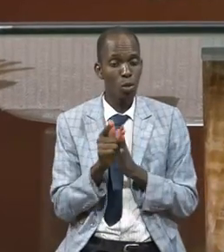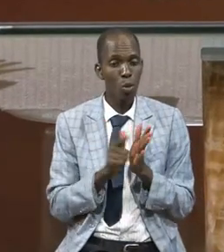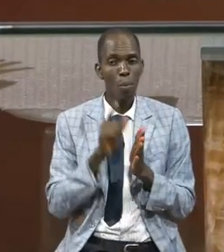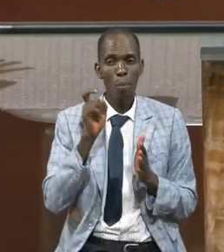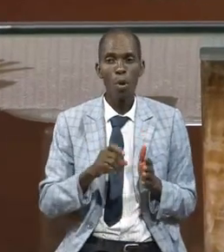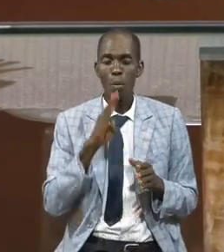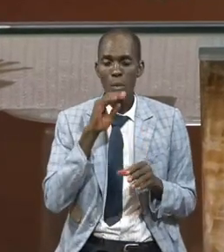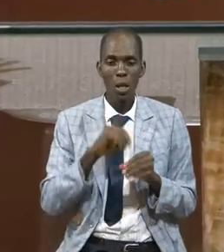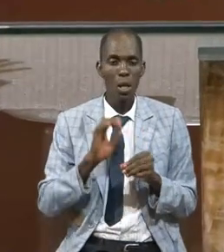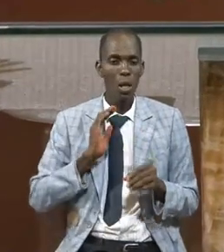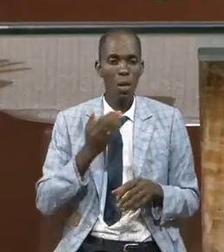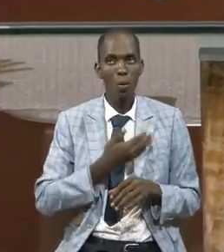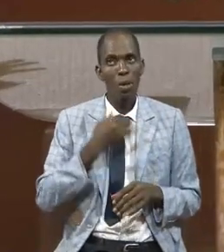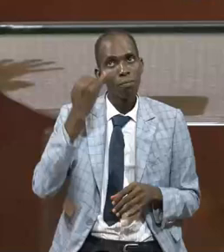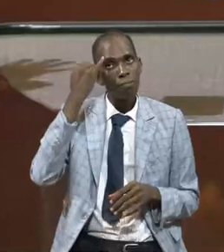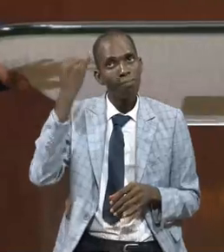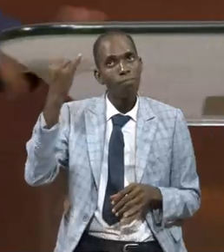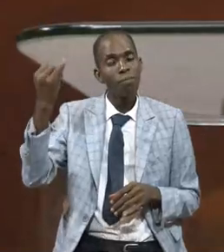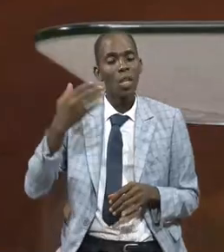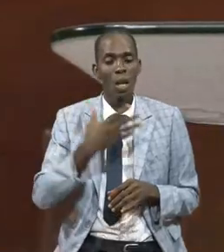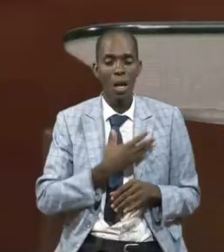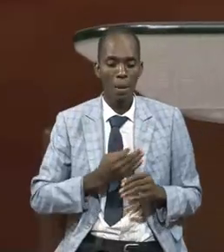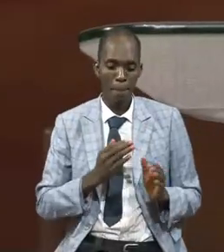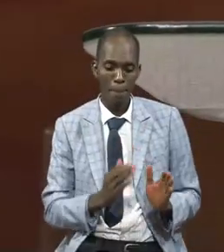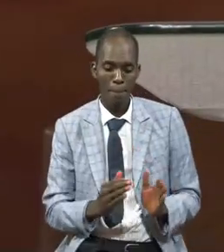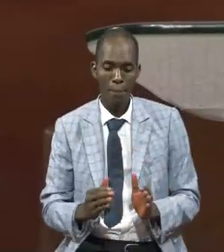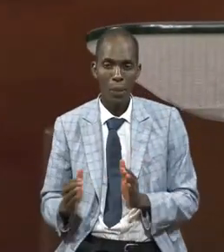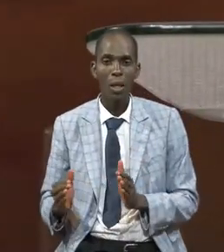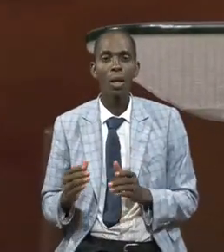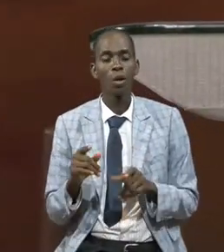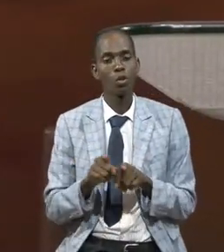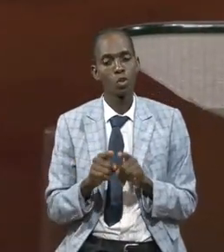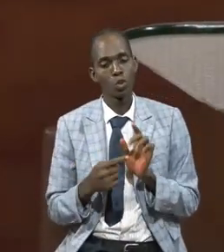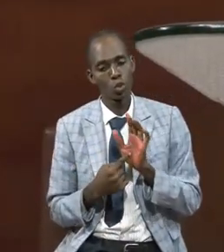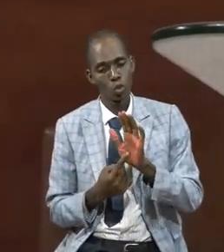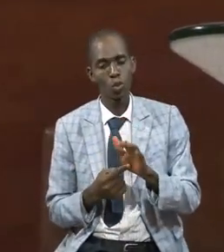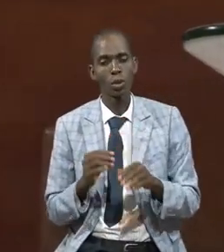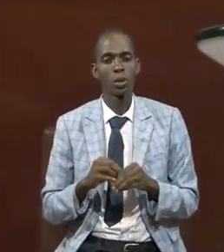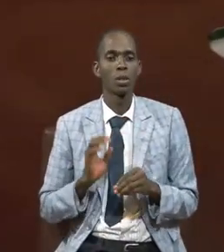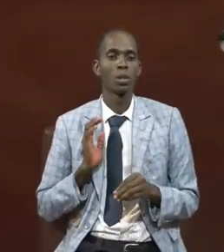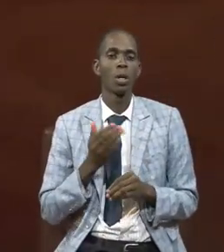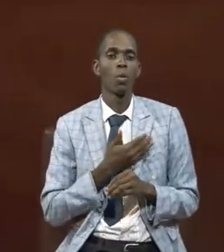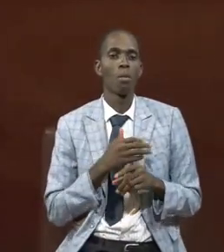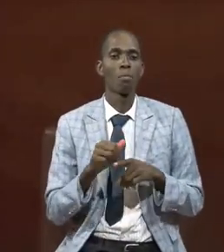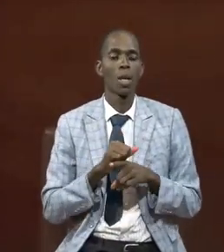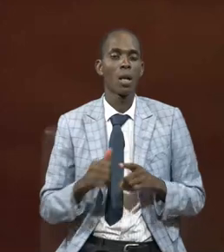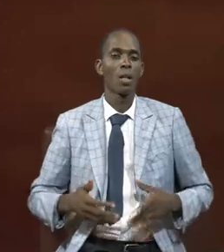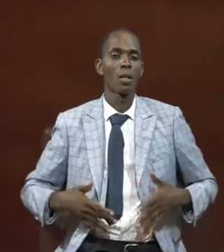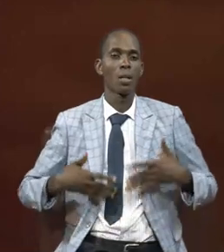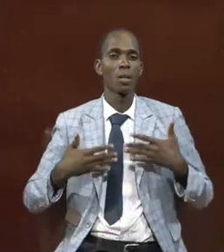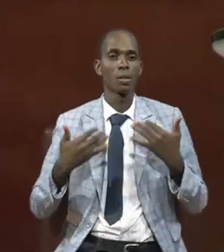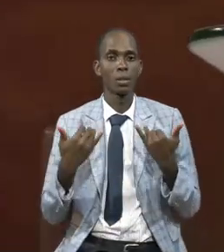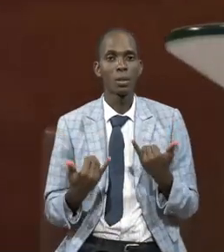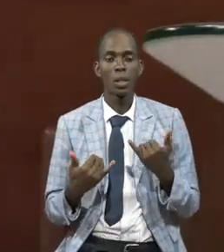dans notre imagination, dans nos plans, et puis cela se montre dans notre pratique. Nous allons voir